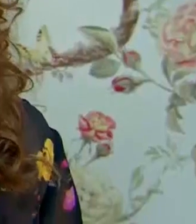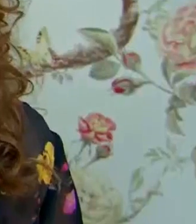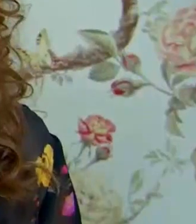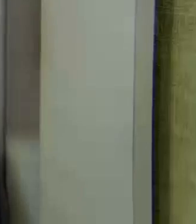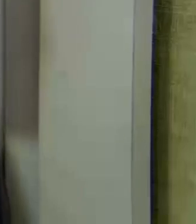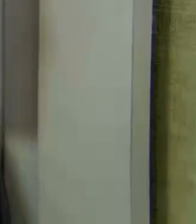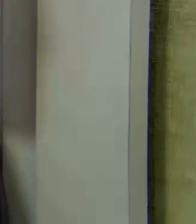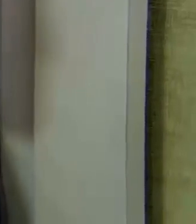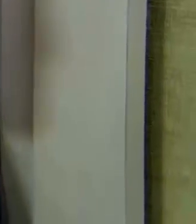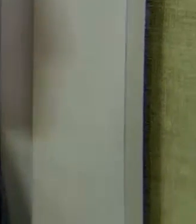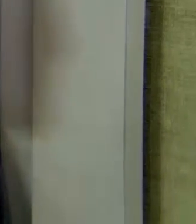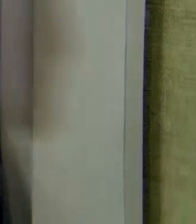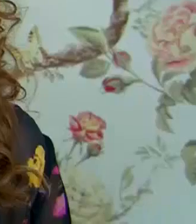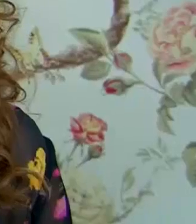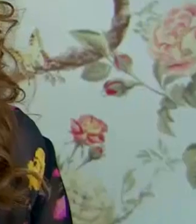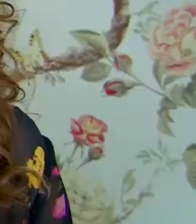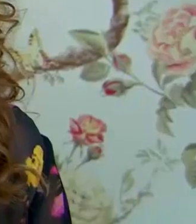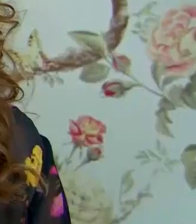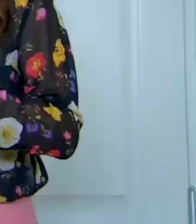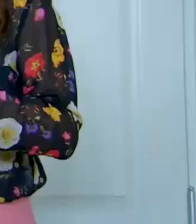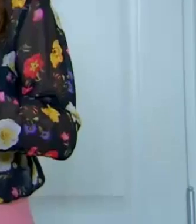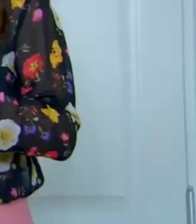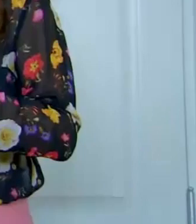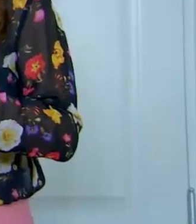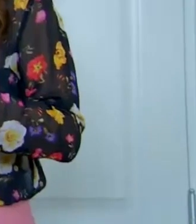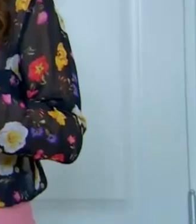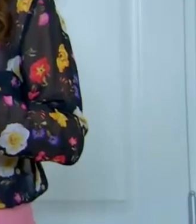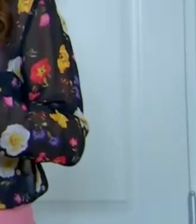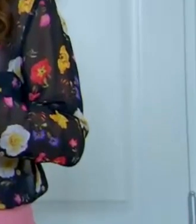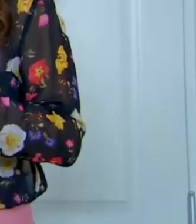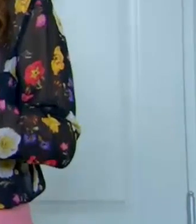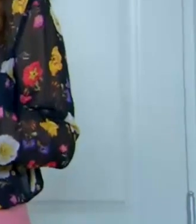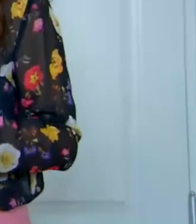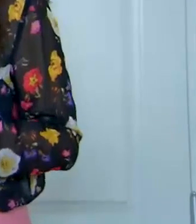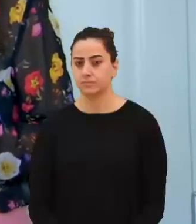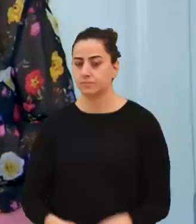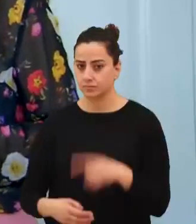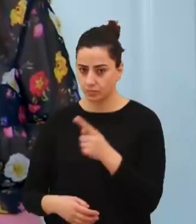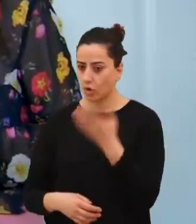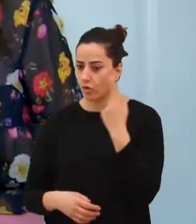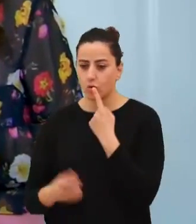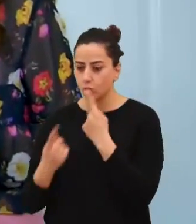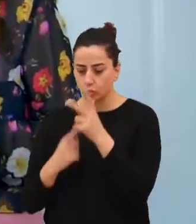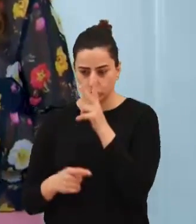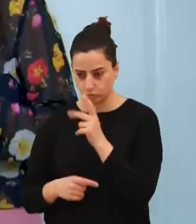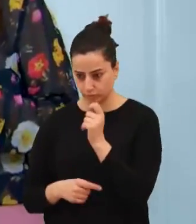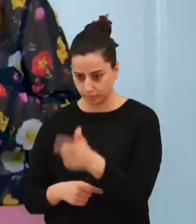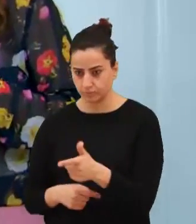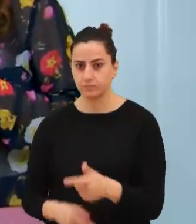Şükrü kedi ciğer misali gözünü cüzdana dikmiş. Rüyam bakınca toparlandı. Bu daha önce konuştuğumuz 300.